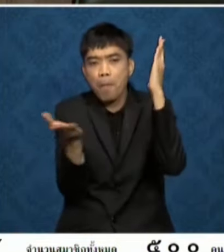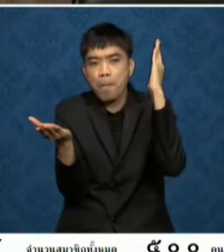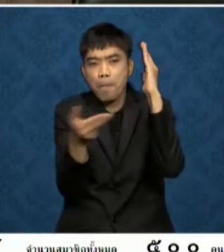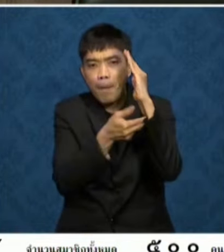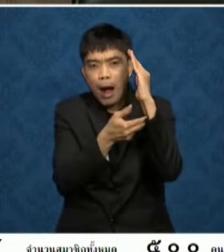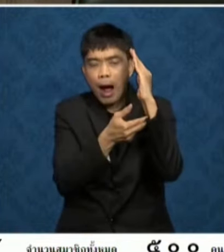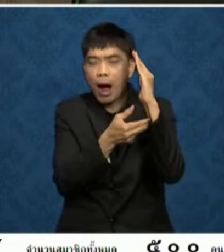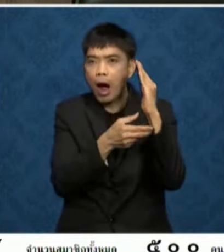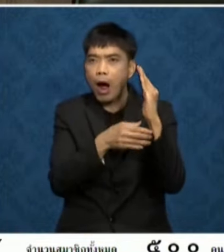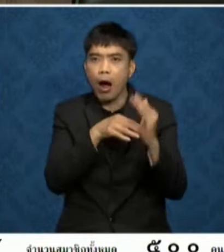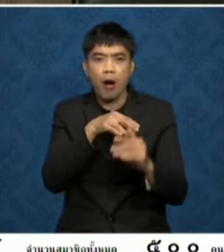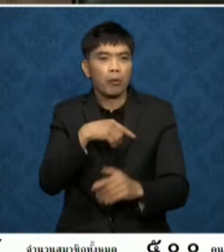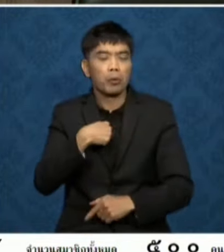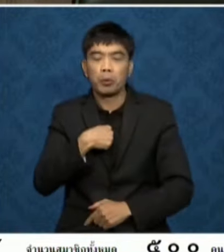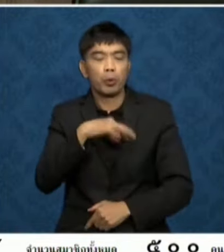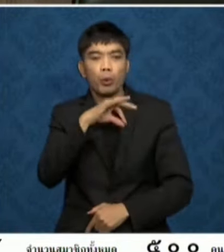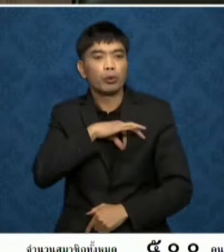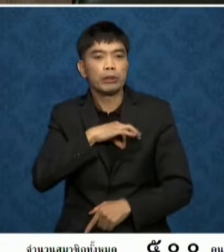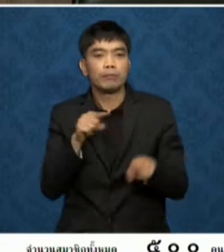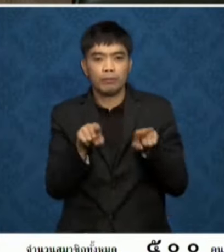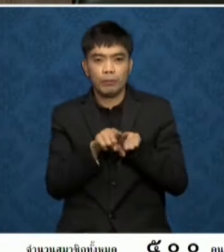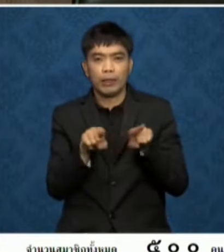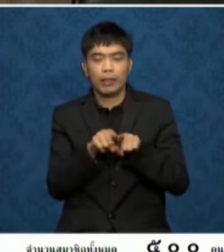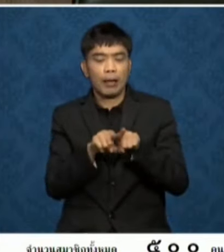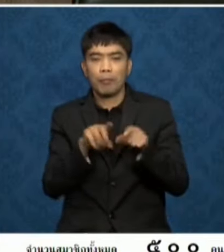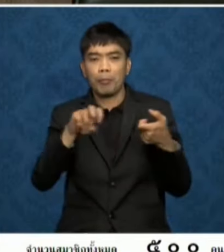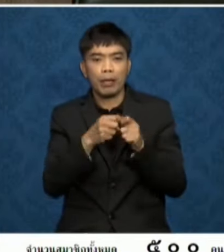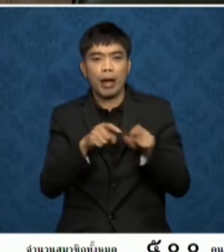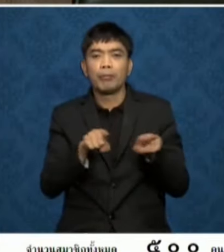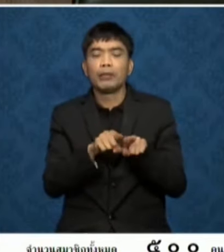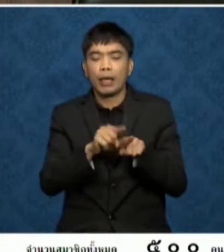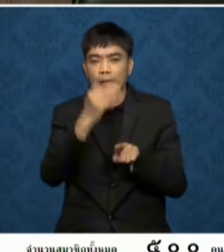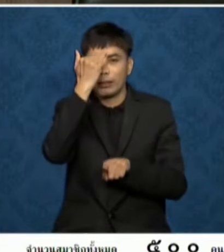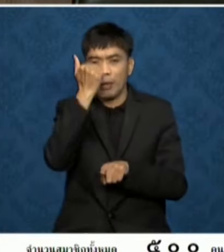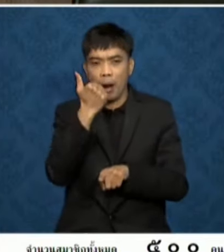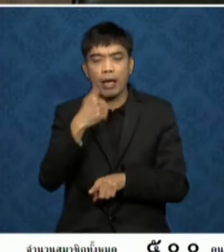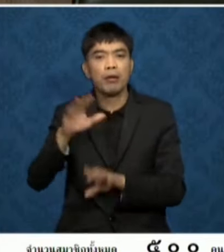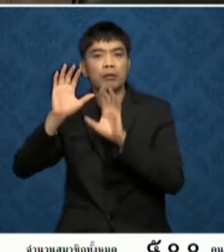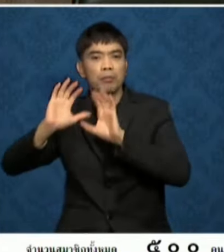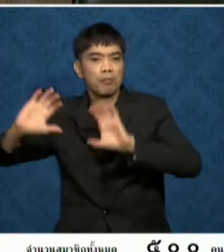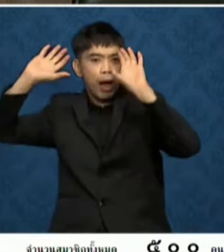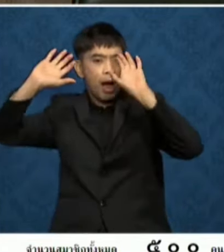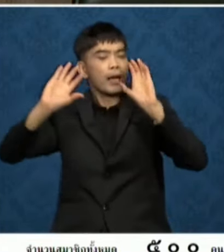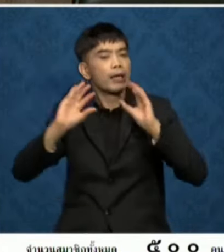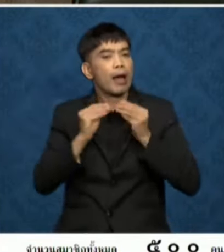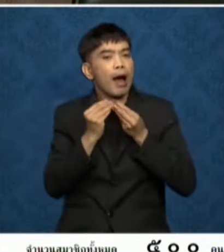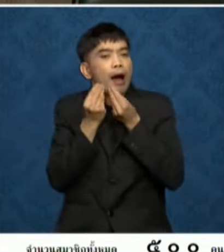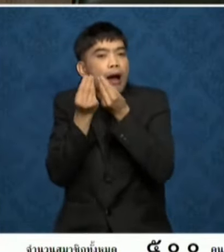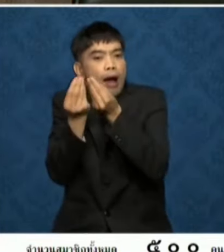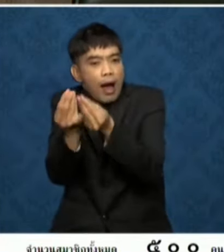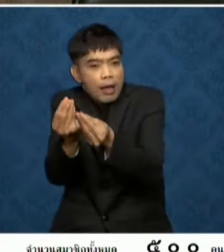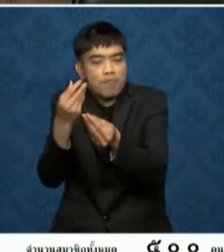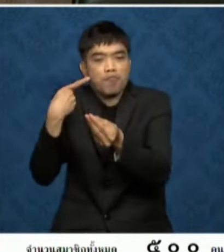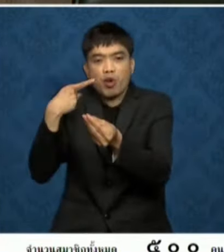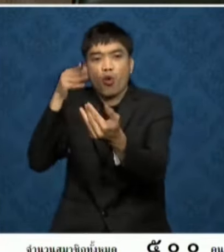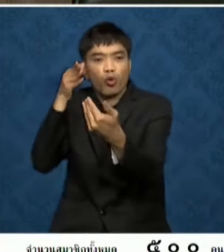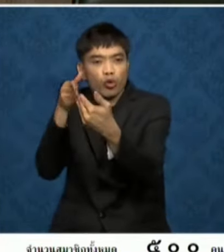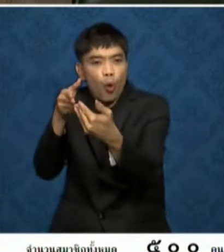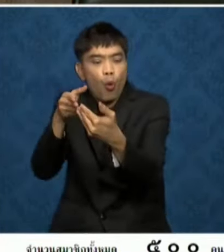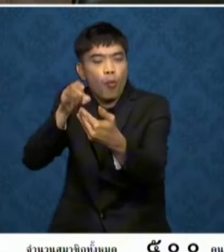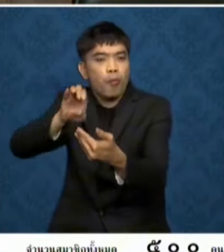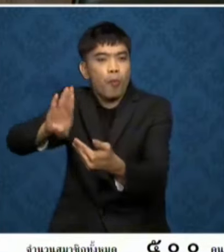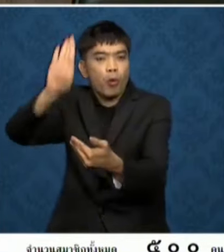ยครับเพราะจริงๆแล้วโครงสร้างของรัฐเนี้ยที่เอื้อกับนายทุนมันเกิดขึ้นในสวนปาล์มด้วยครับไม่ใช่แค่